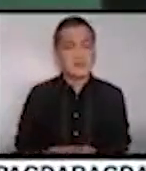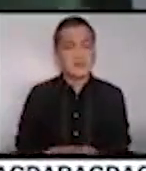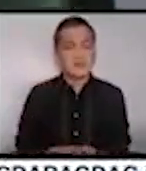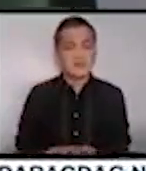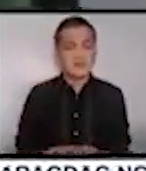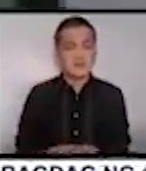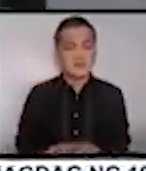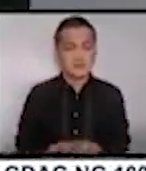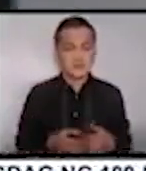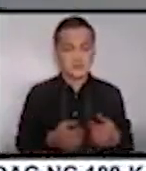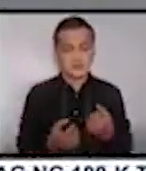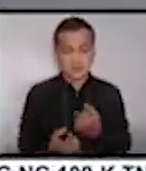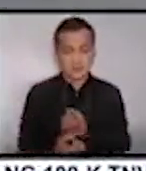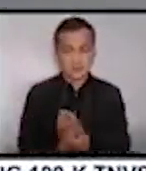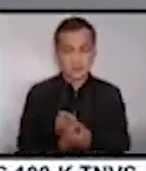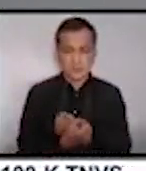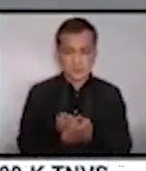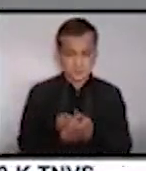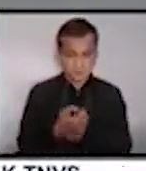pag-ibig kong ito.